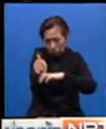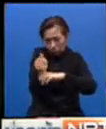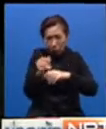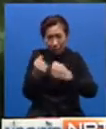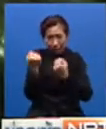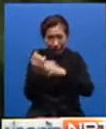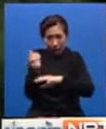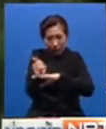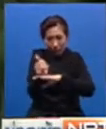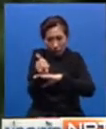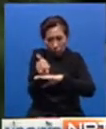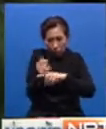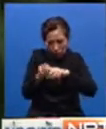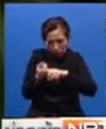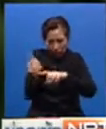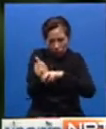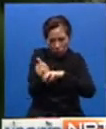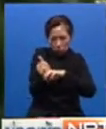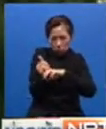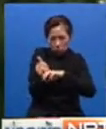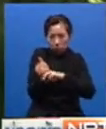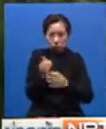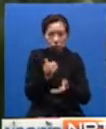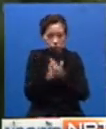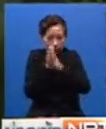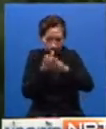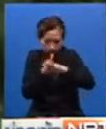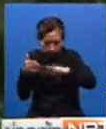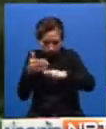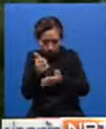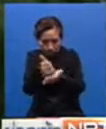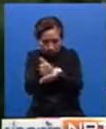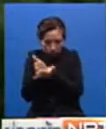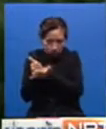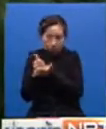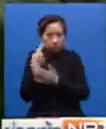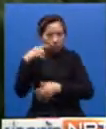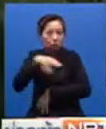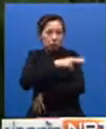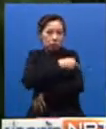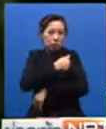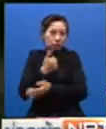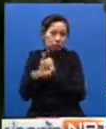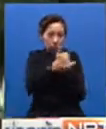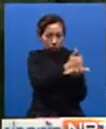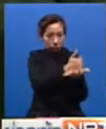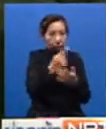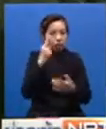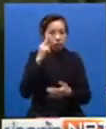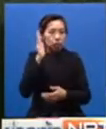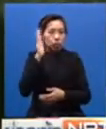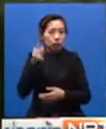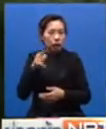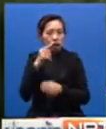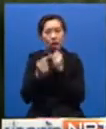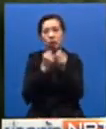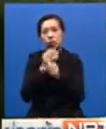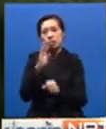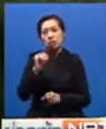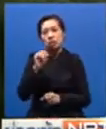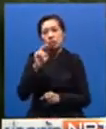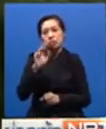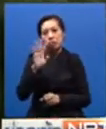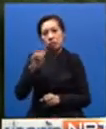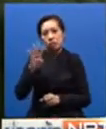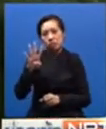เจ้าหน้าที่ต้องเร่งช่วยเหลือออกจากตัวรถค่ะเพื่อนำส่งโรงพยาบาลทราบชื่อก็คือนายบุญเลิศคำประพาอายุ 44ปี